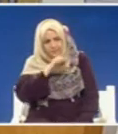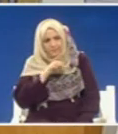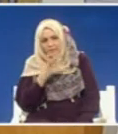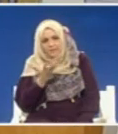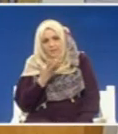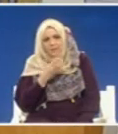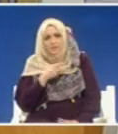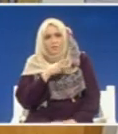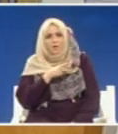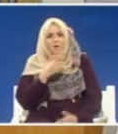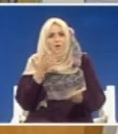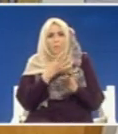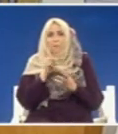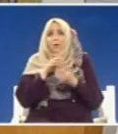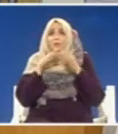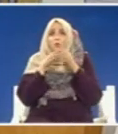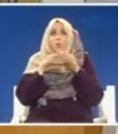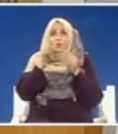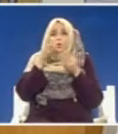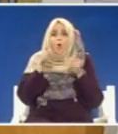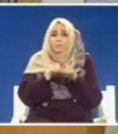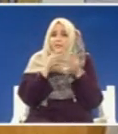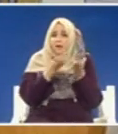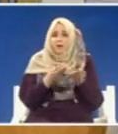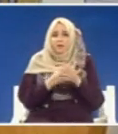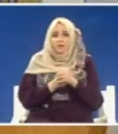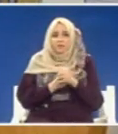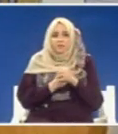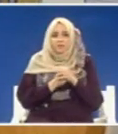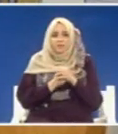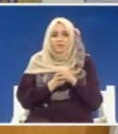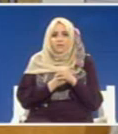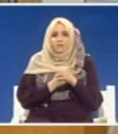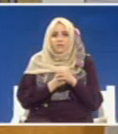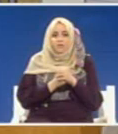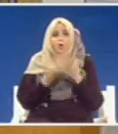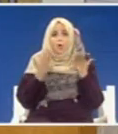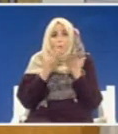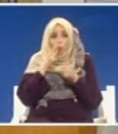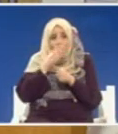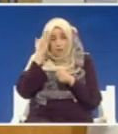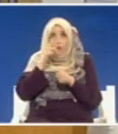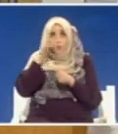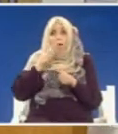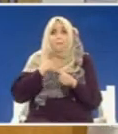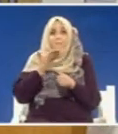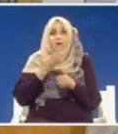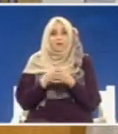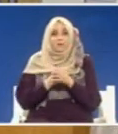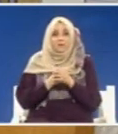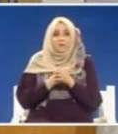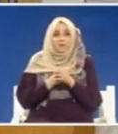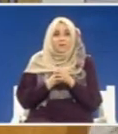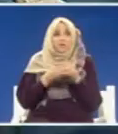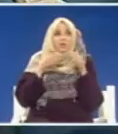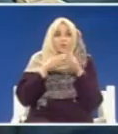ابنتي، ليس هكذا تدعين الله تعالى؟ من أين تدرين أن الله يحبك؟